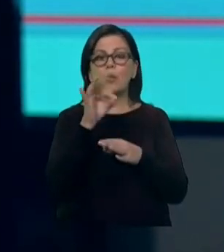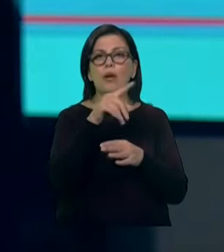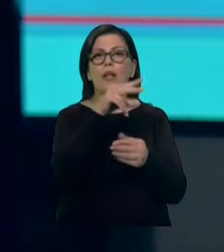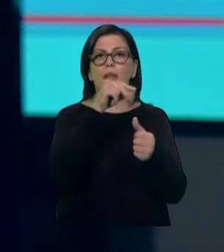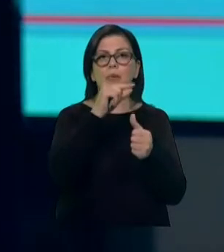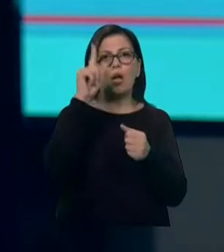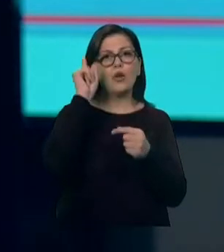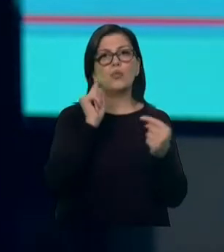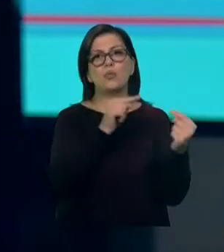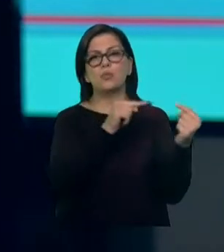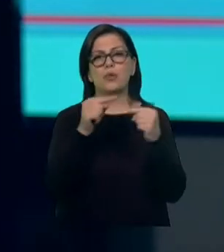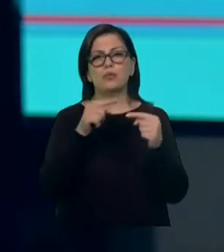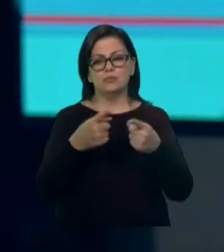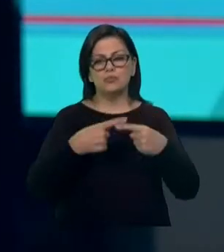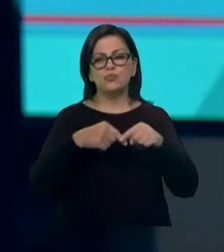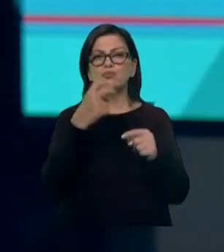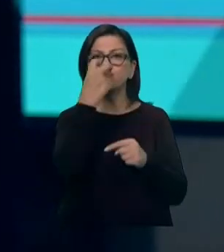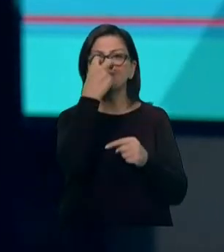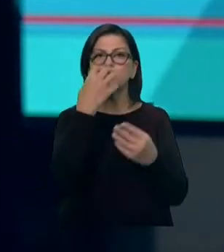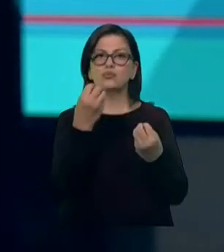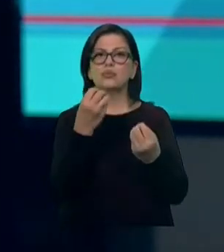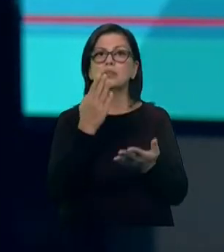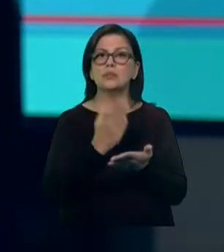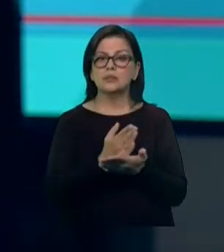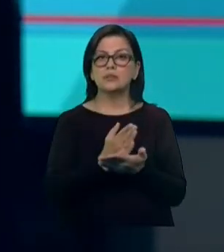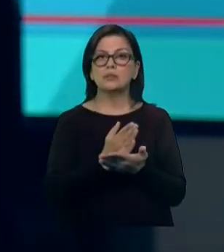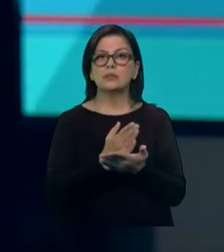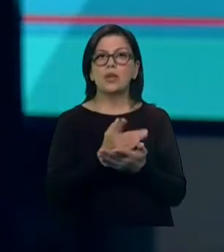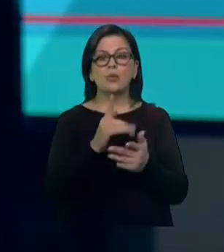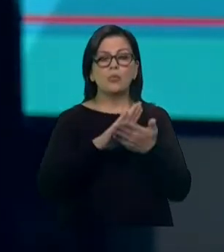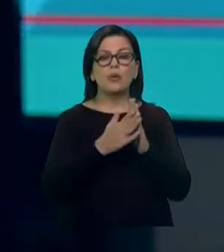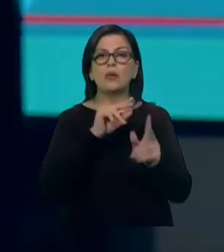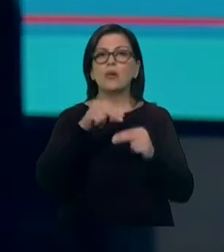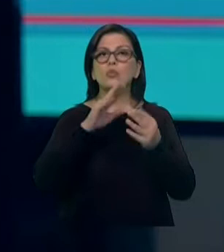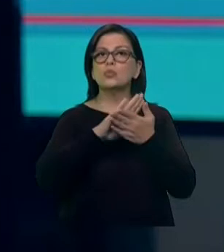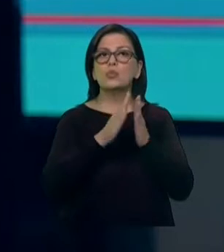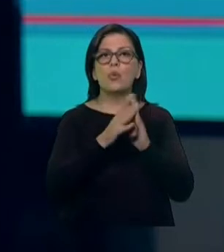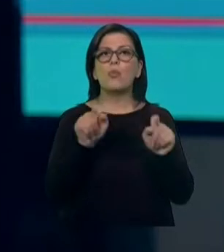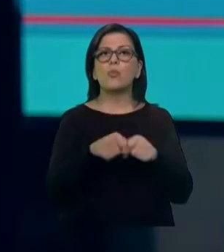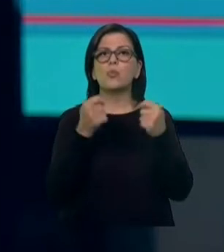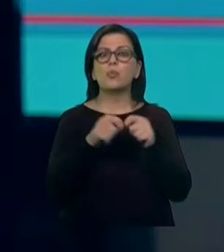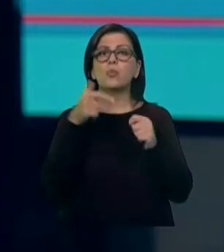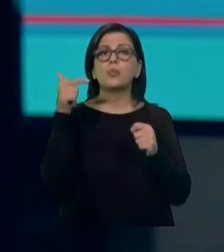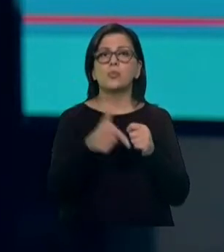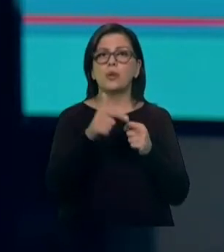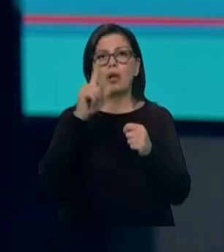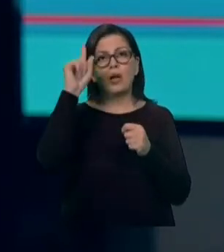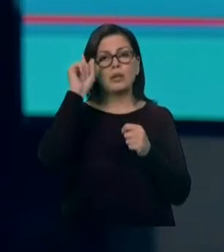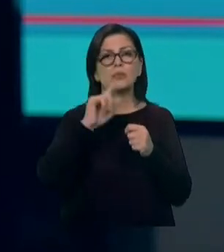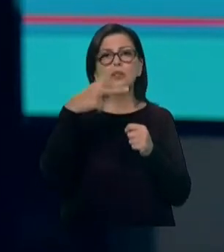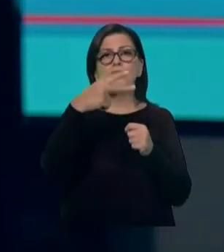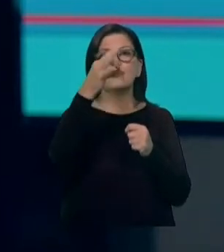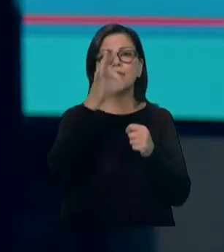digər ölkələrə qarşı hələ də ərazi iddiaları ilə çıxış edir. Müqavilənin şərtlərini kobud şəkildə pozaraq